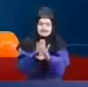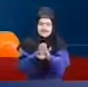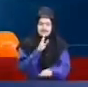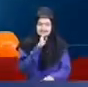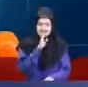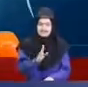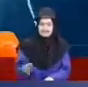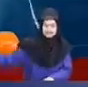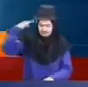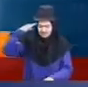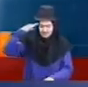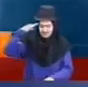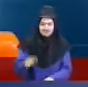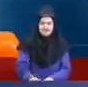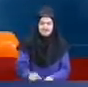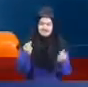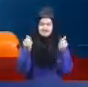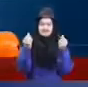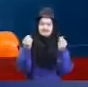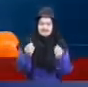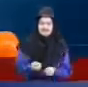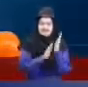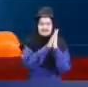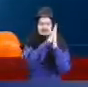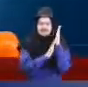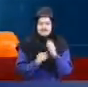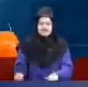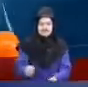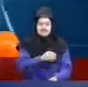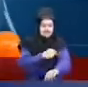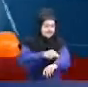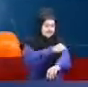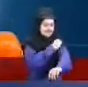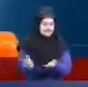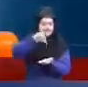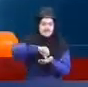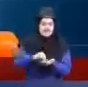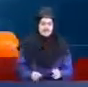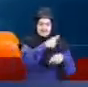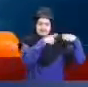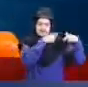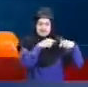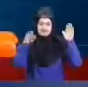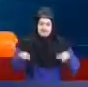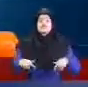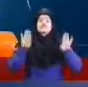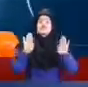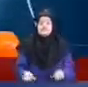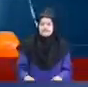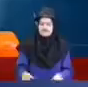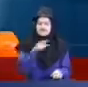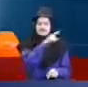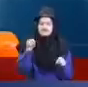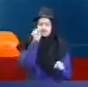با فرا رسیدن عید سعید قربان و در پی گران شدن گوشت، برخی از گوسفندان ایرانی از این مراسم کنارگیری نموده و